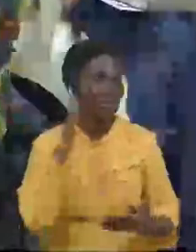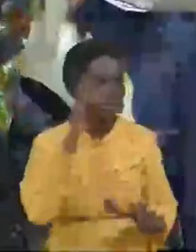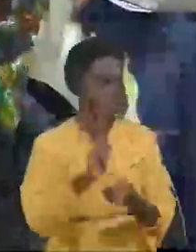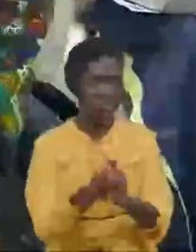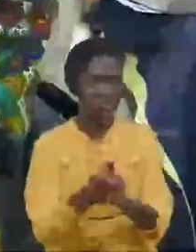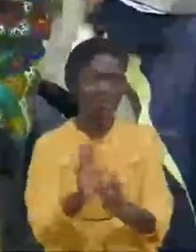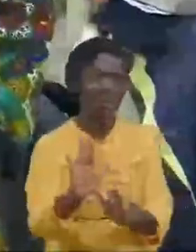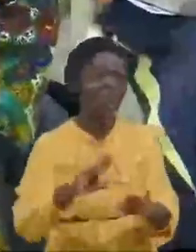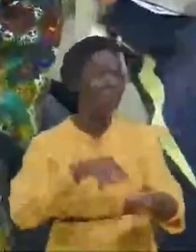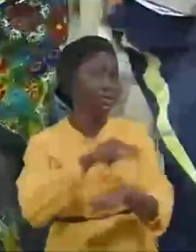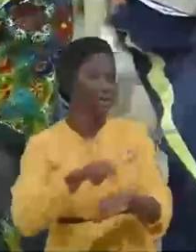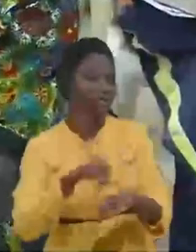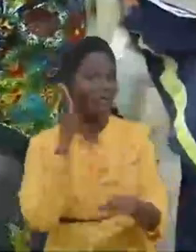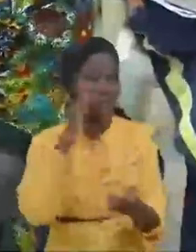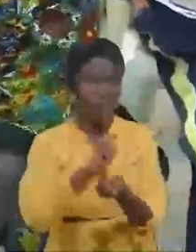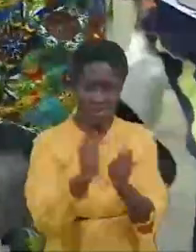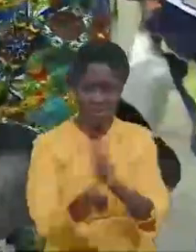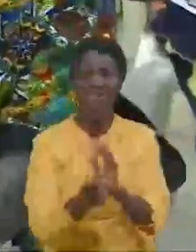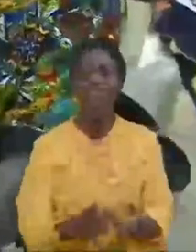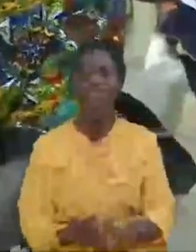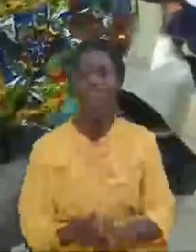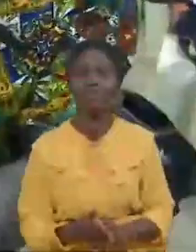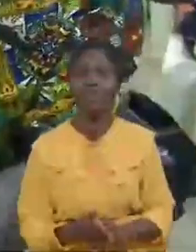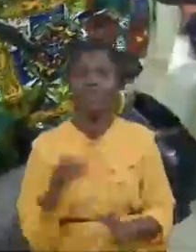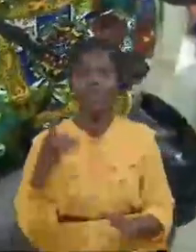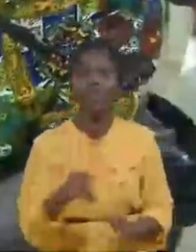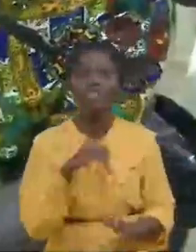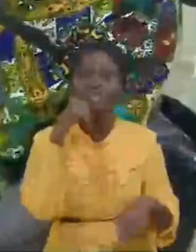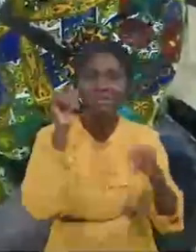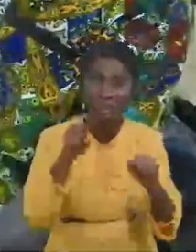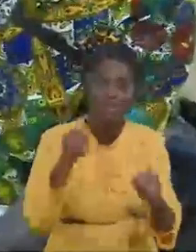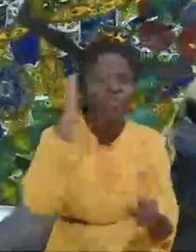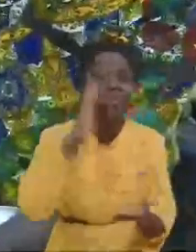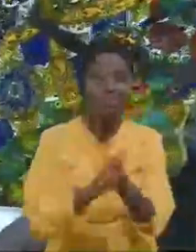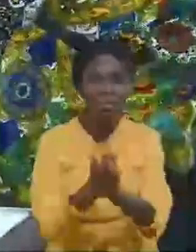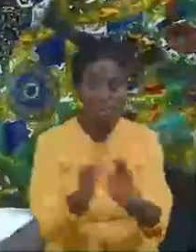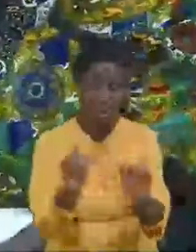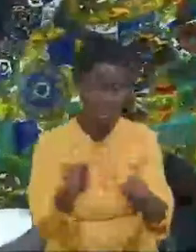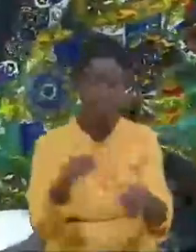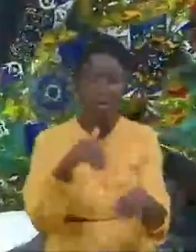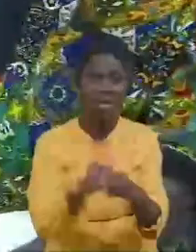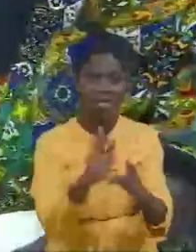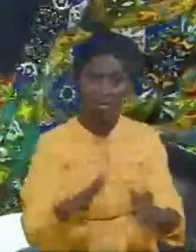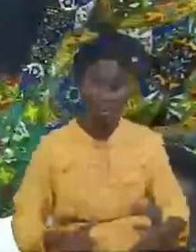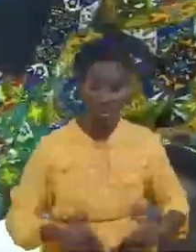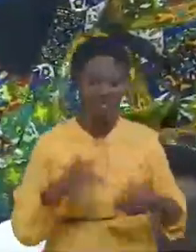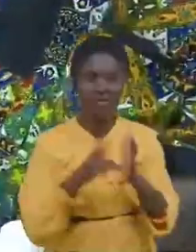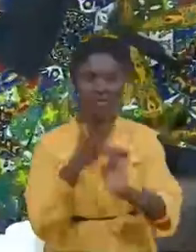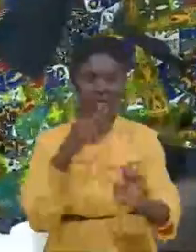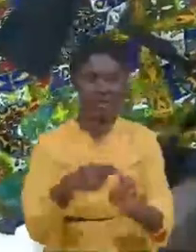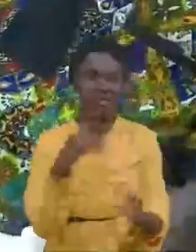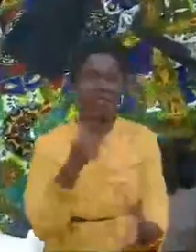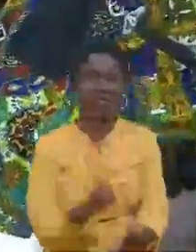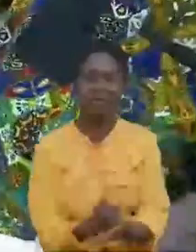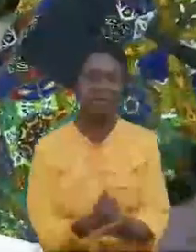Votre nature changera. Les impossibilités deviendront possibles dans votre vie